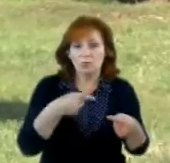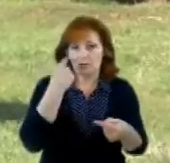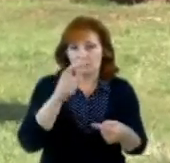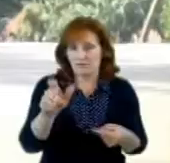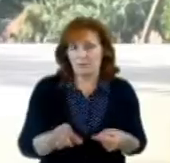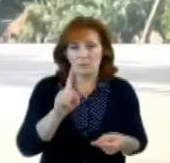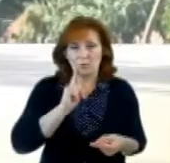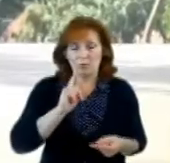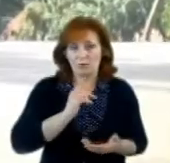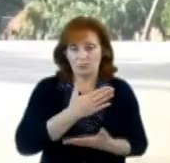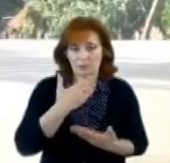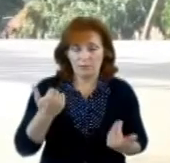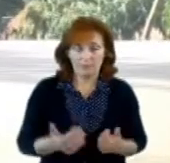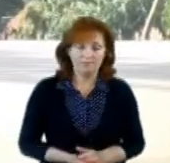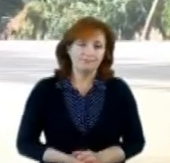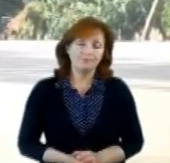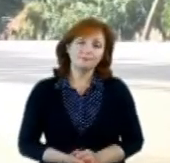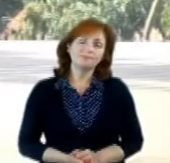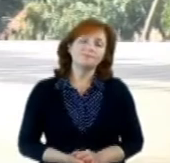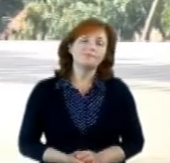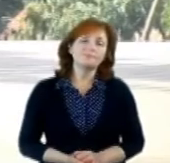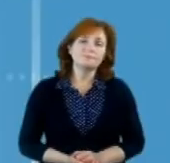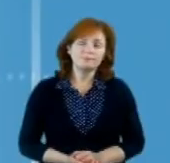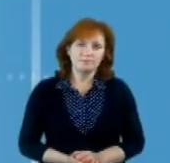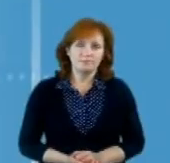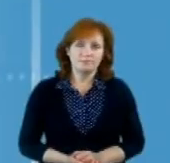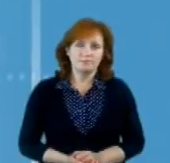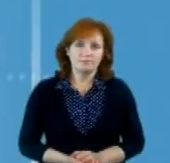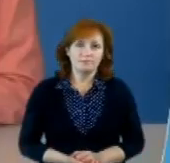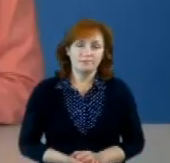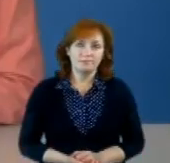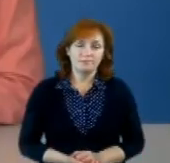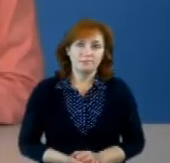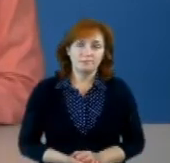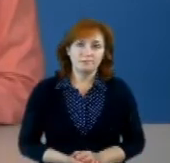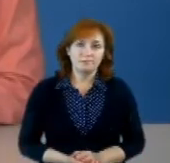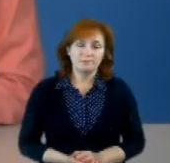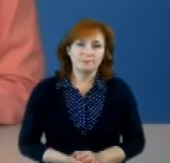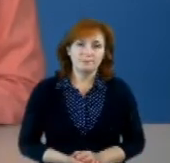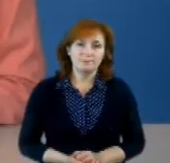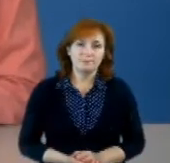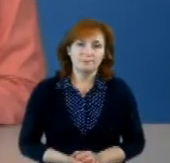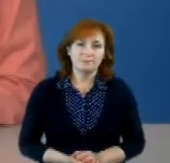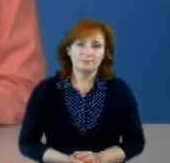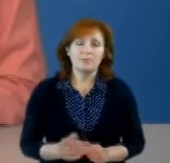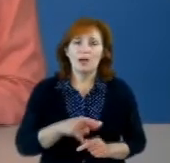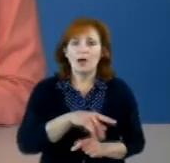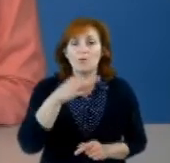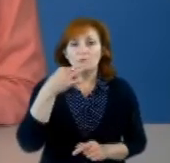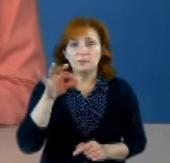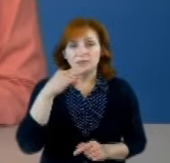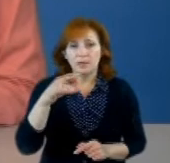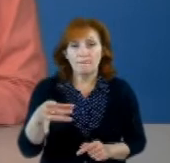Євген Козинець. Новини на Суспільному. А у Семенівці саме